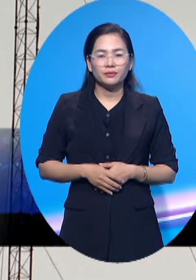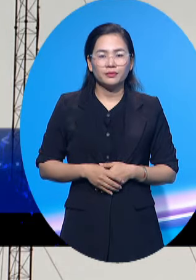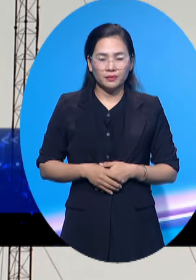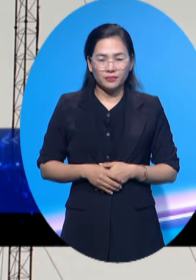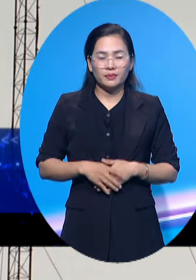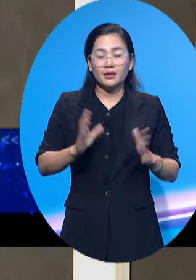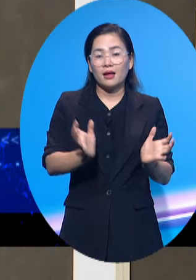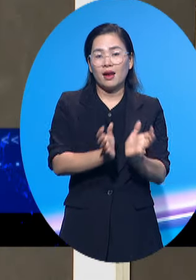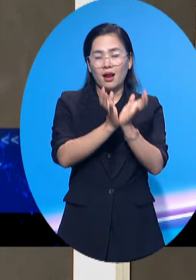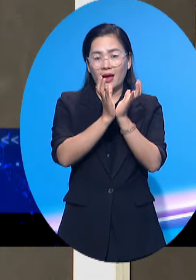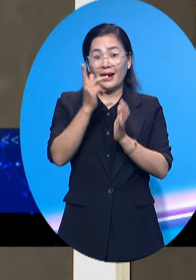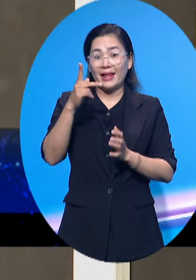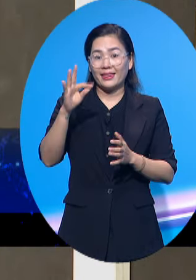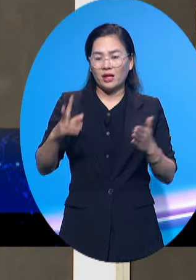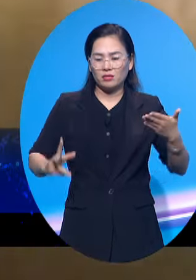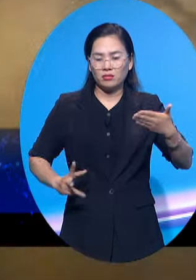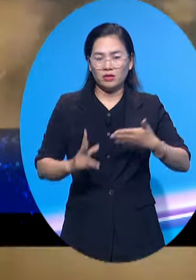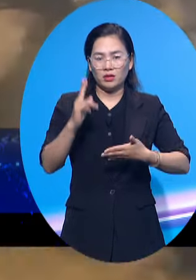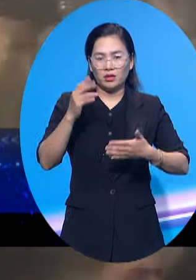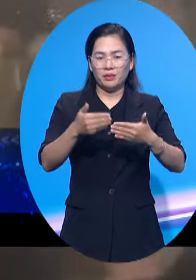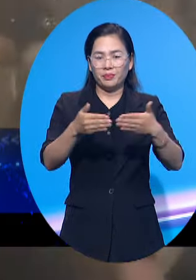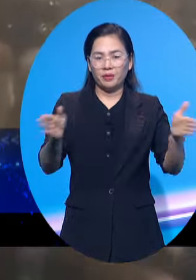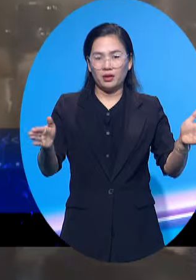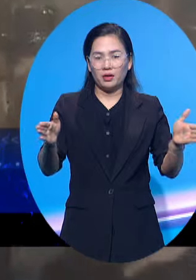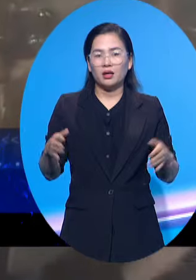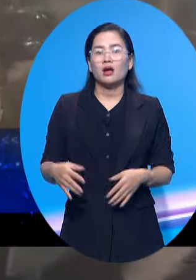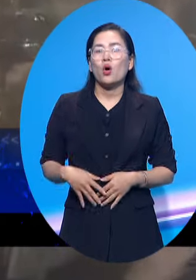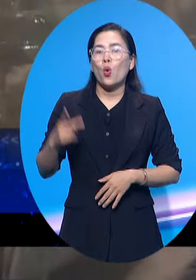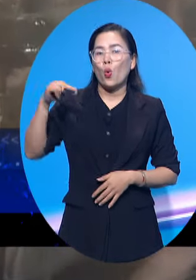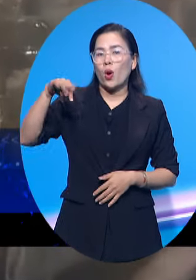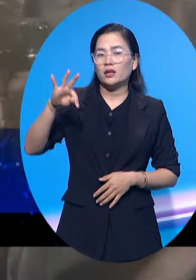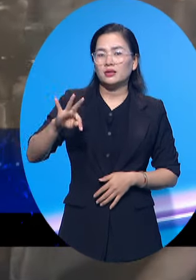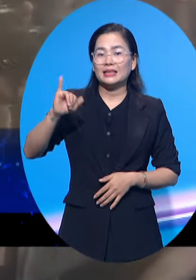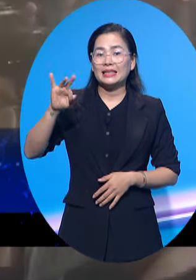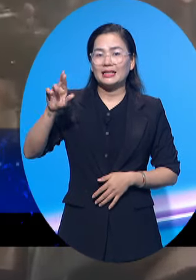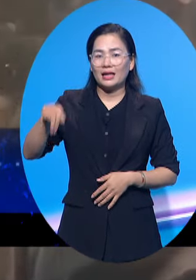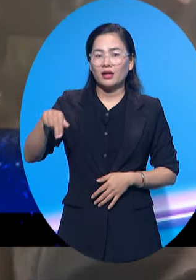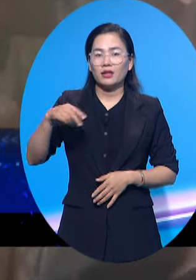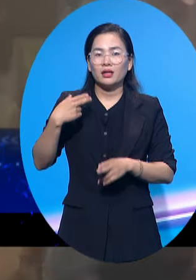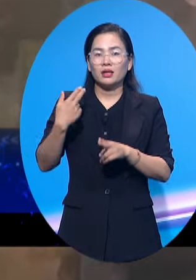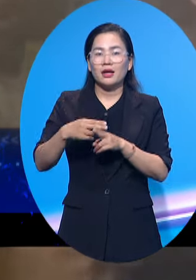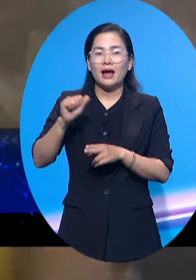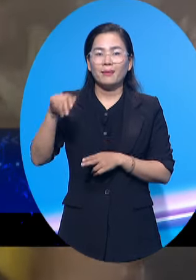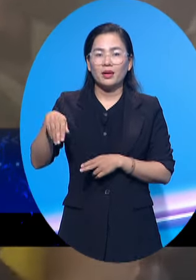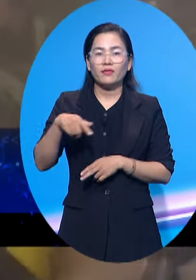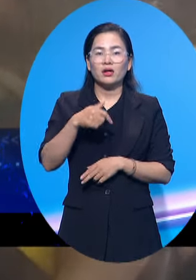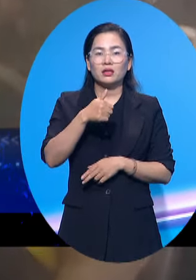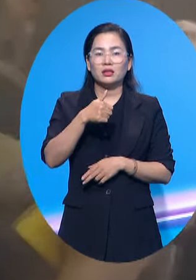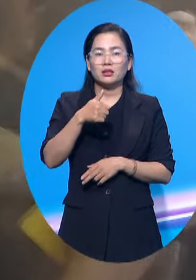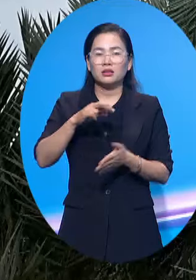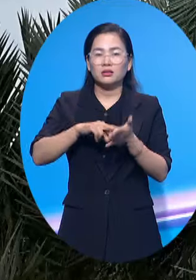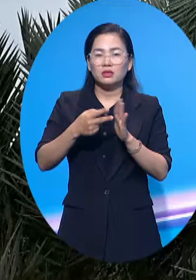Tham dự buổi lễ khánh thành ngày 8 tháng 4 có Ngoại trưởng Iran Hossein Amiradoblahian và người đồng cấp Syria Fasan